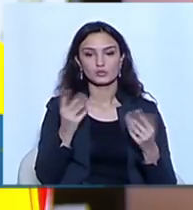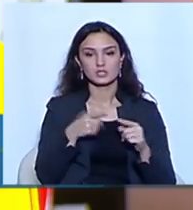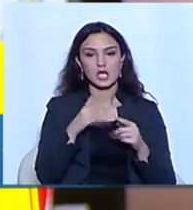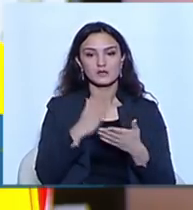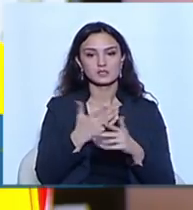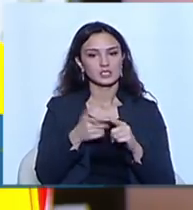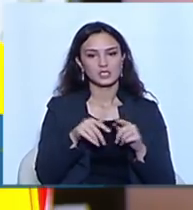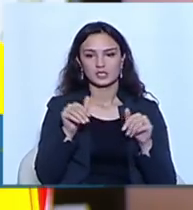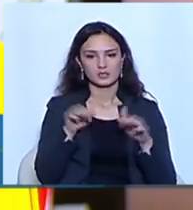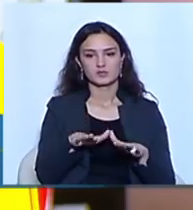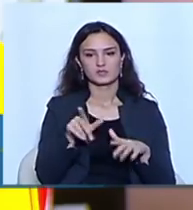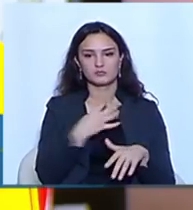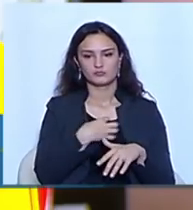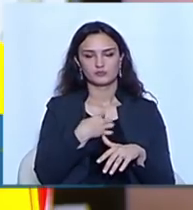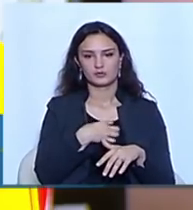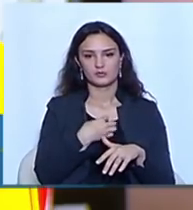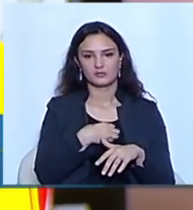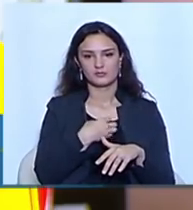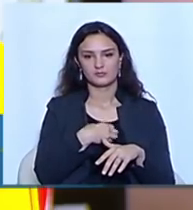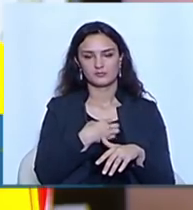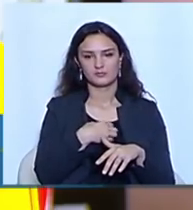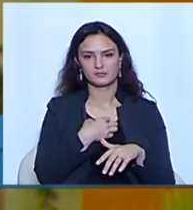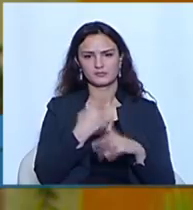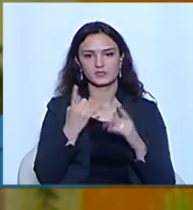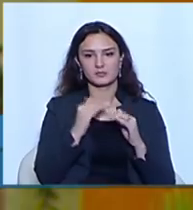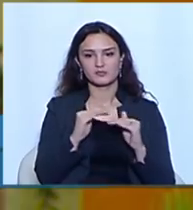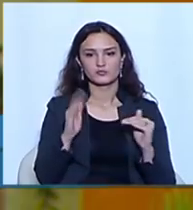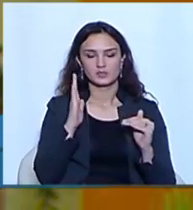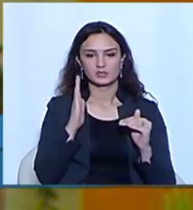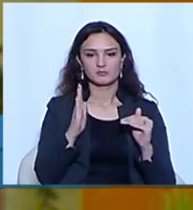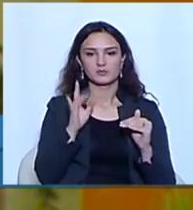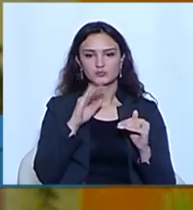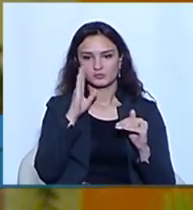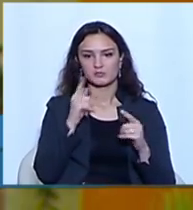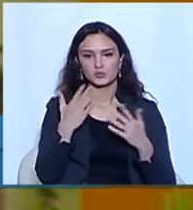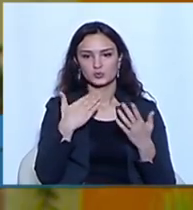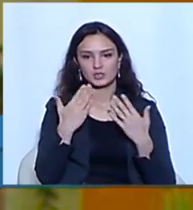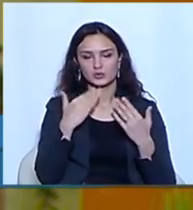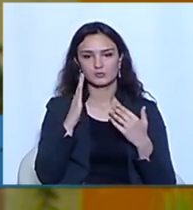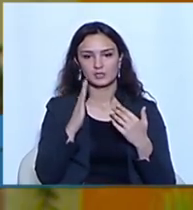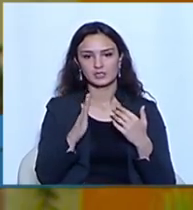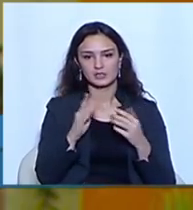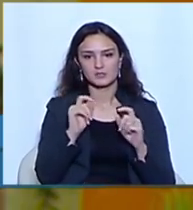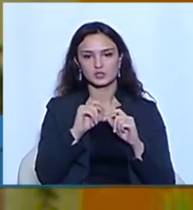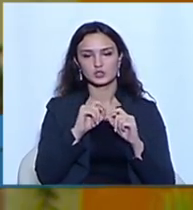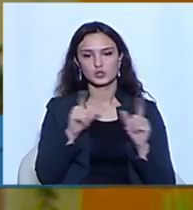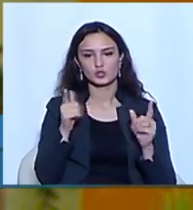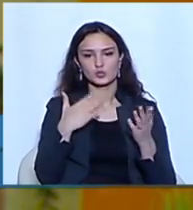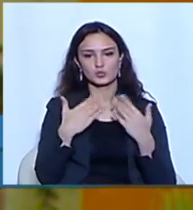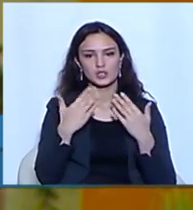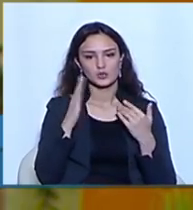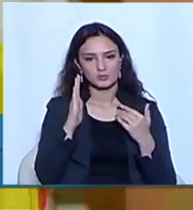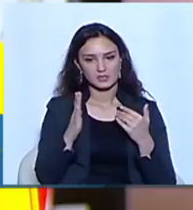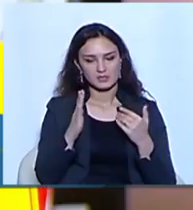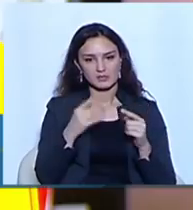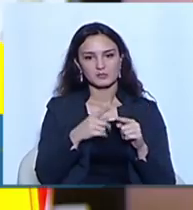გარემოს აქ გადამწყვეტი მნიშვნელობა. მის საბავშვო ბაღი იქნება, მშობლების ურთიერთობა იქნება, სკოლის ურთიერთობა